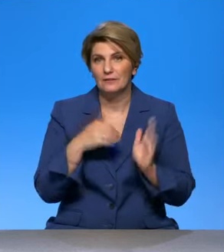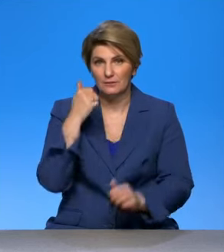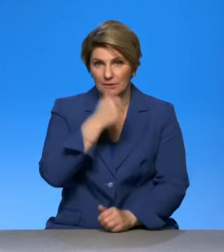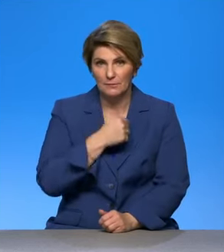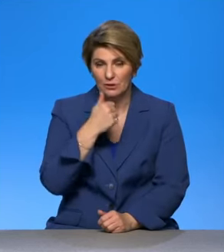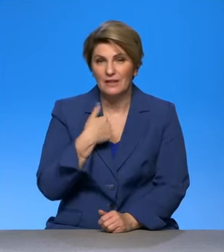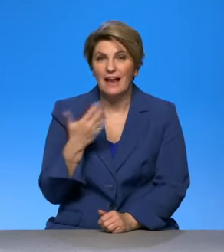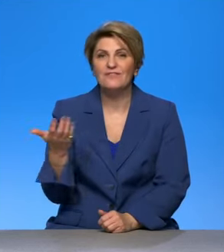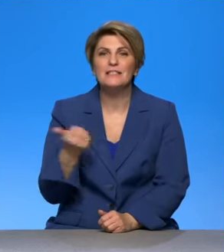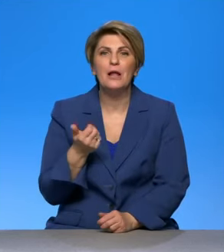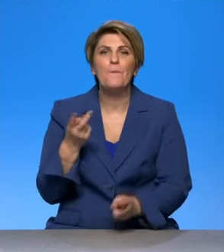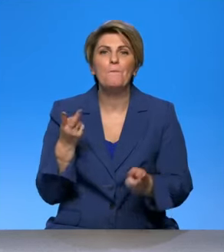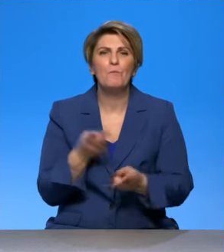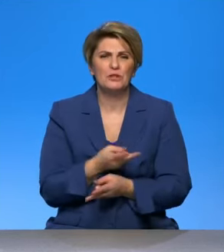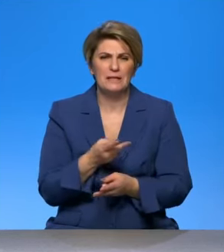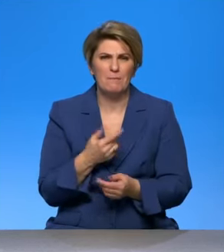потребительский кредит под